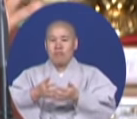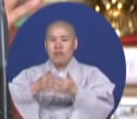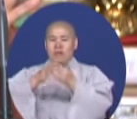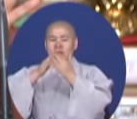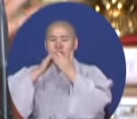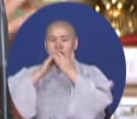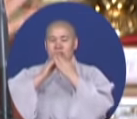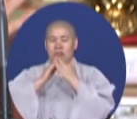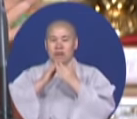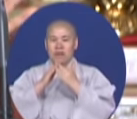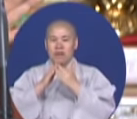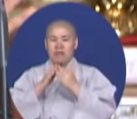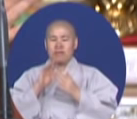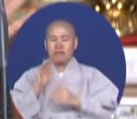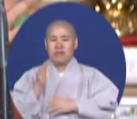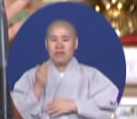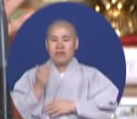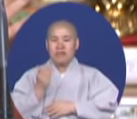그렇게